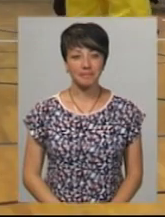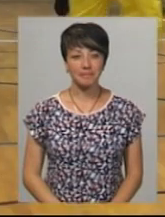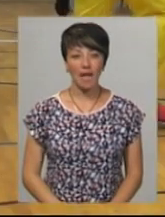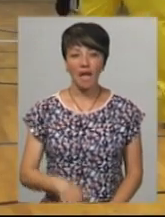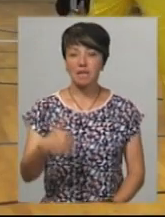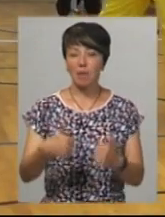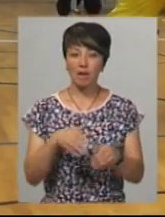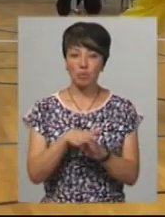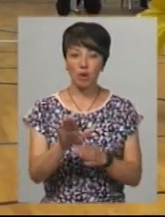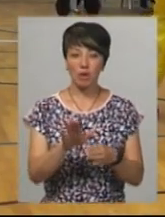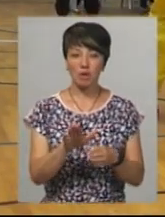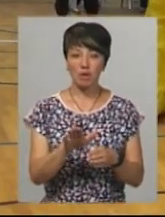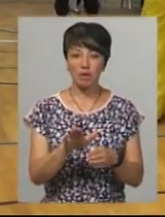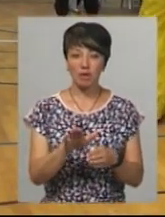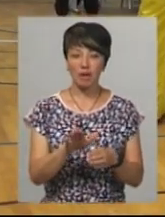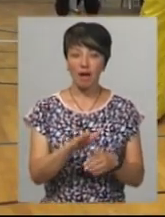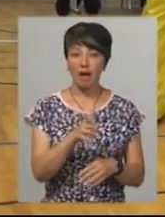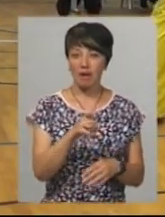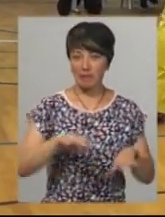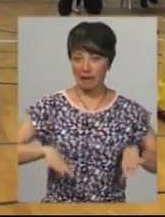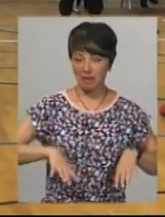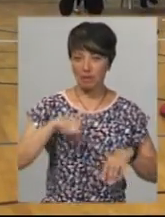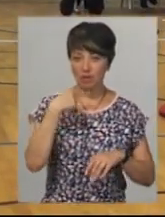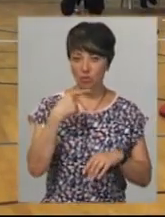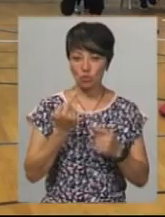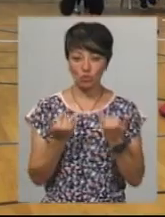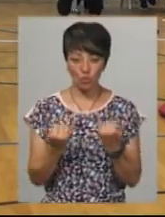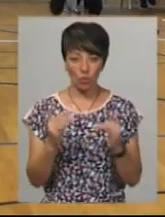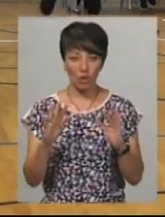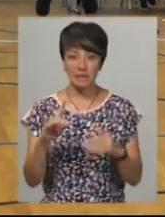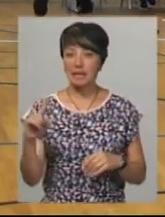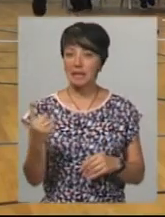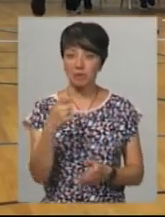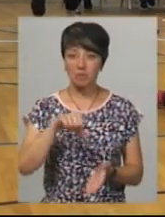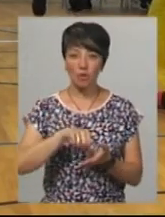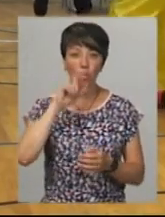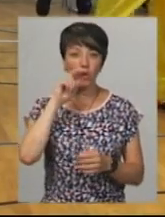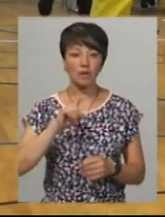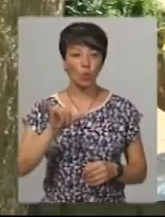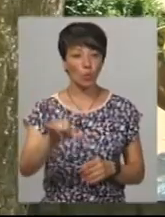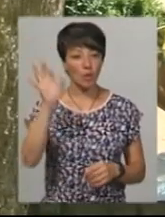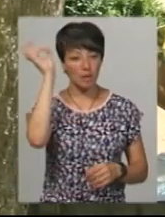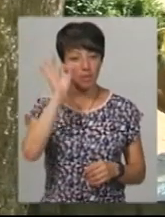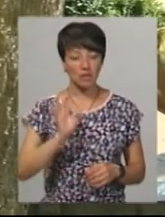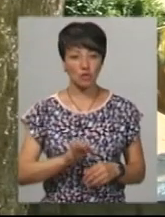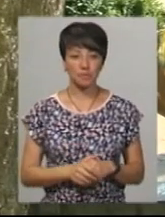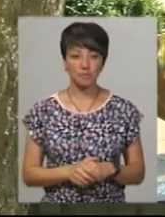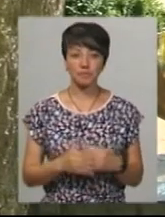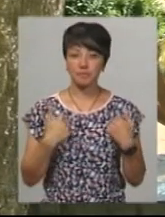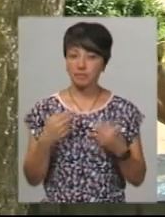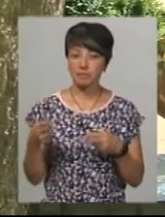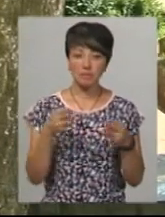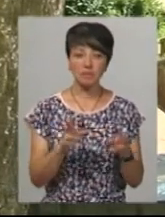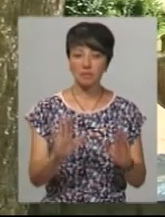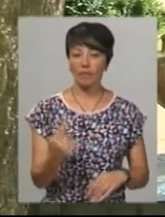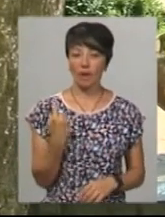Змагання відбулися в місті Падеборн. Гаррі Сідлевич стверджує, що цього разу він єдиний представляв Україну в Німеччині. В цей раз я їздив тільки